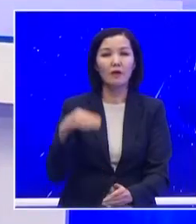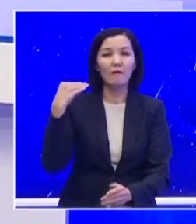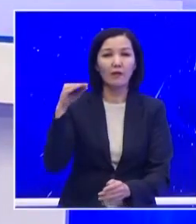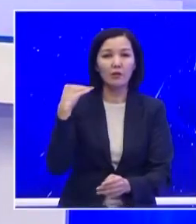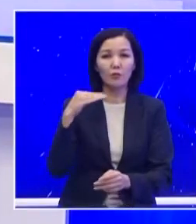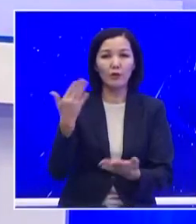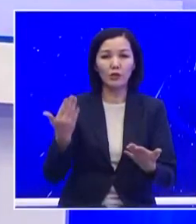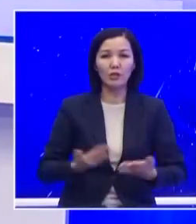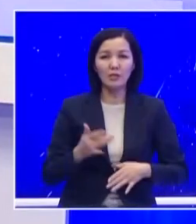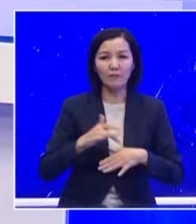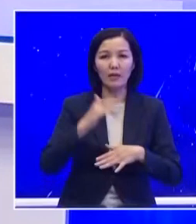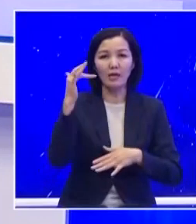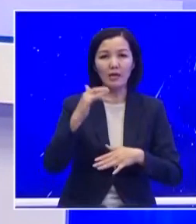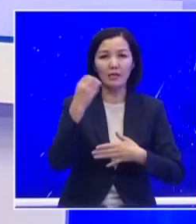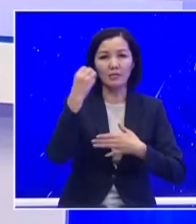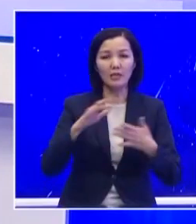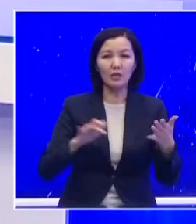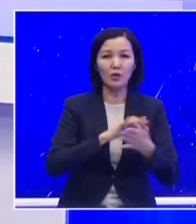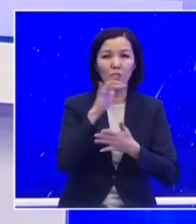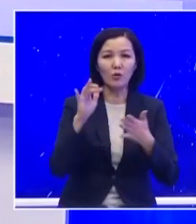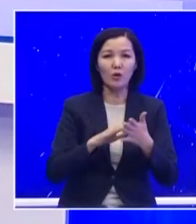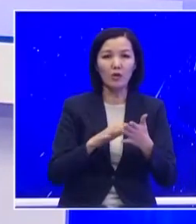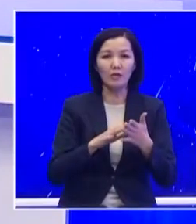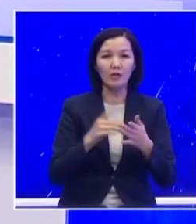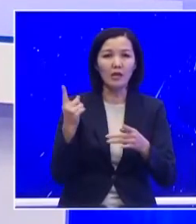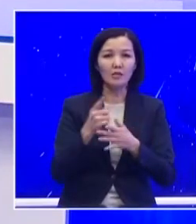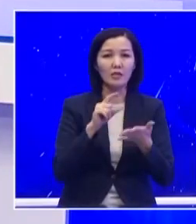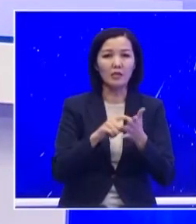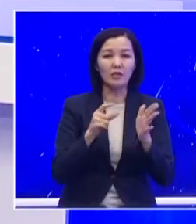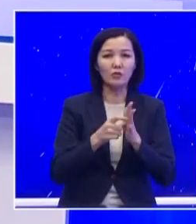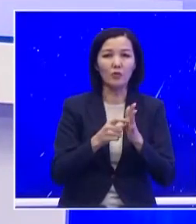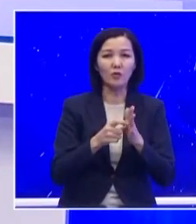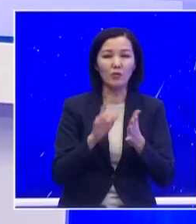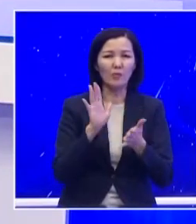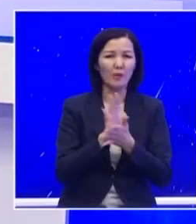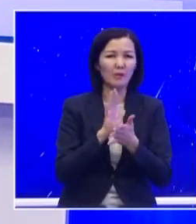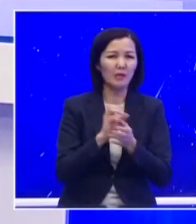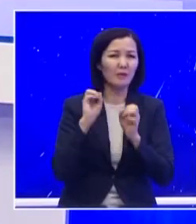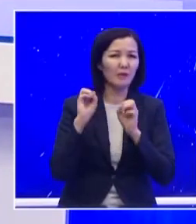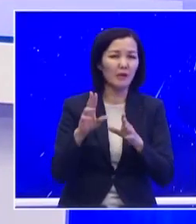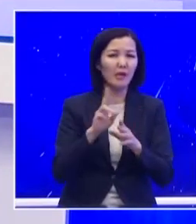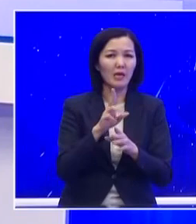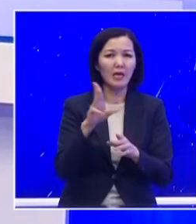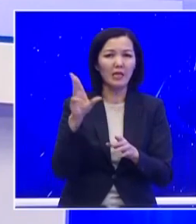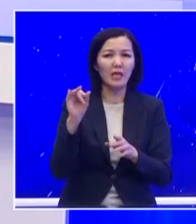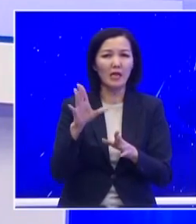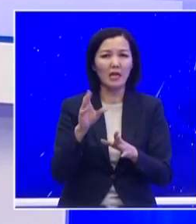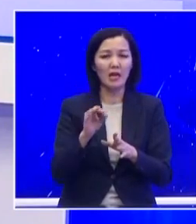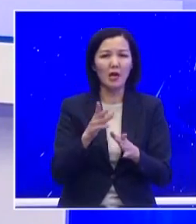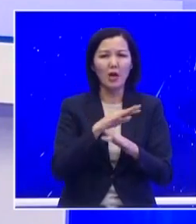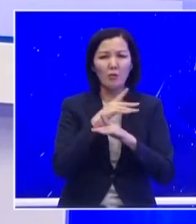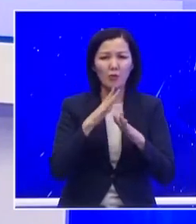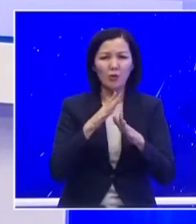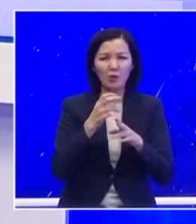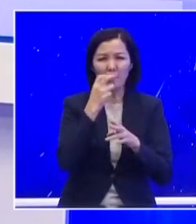В Актобе жители многоэтажки в центре города с ужасом обнаружили в одной из квартир настоящую свалку, передают КТК. Зловонные кучи